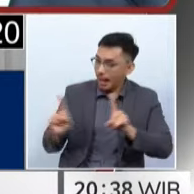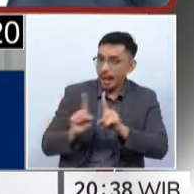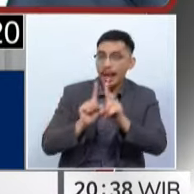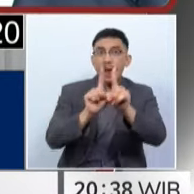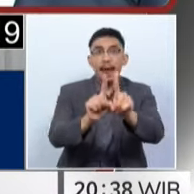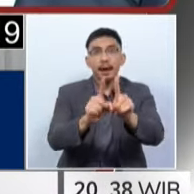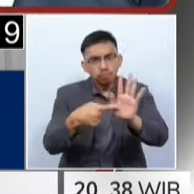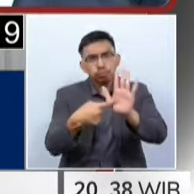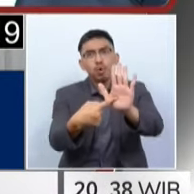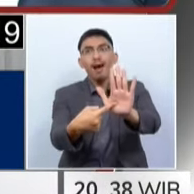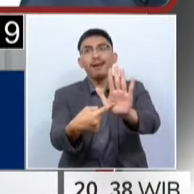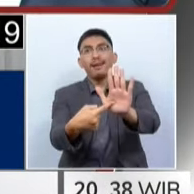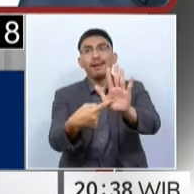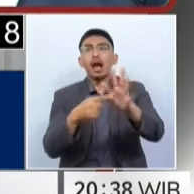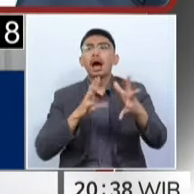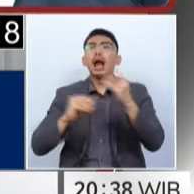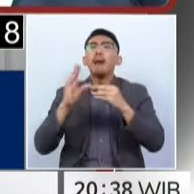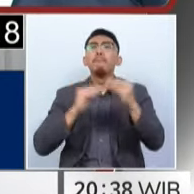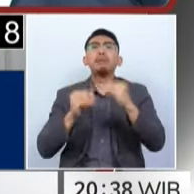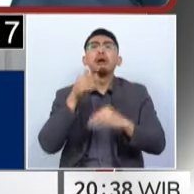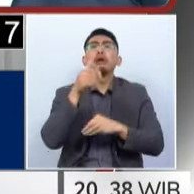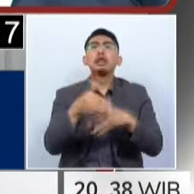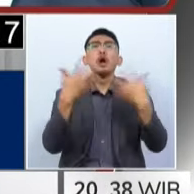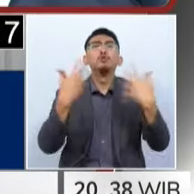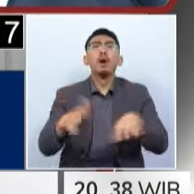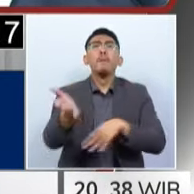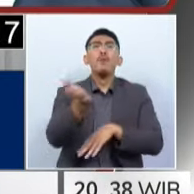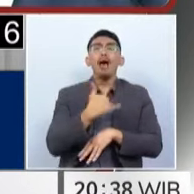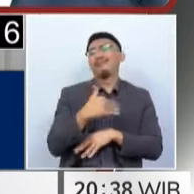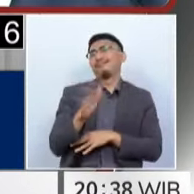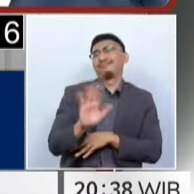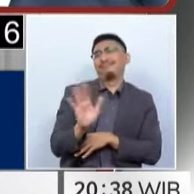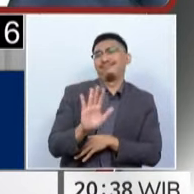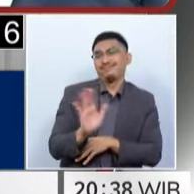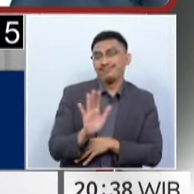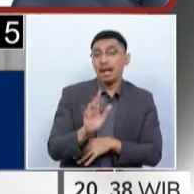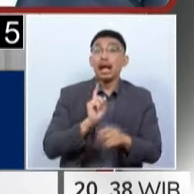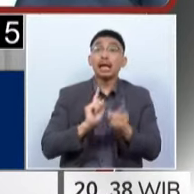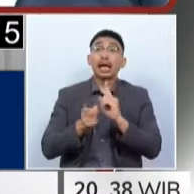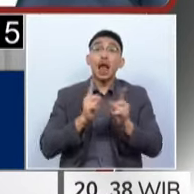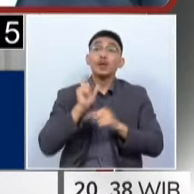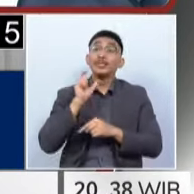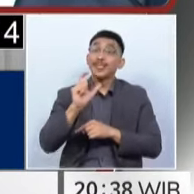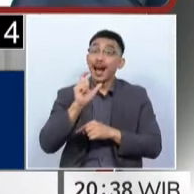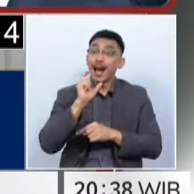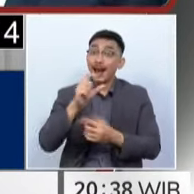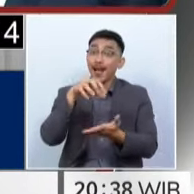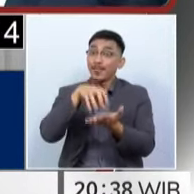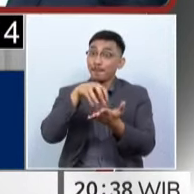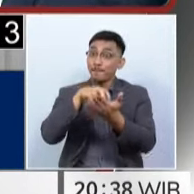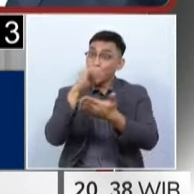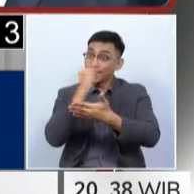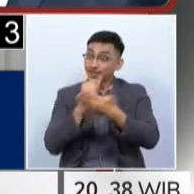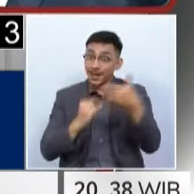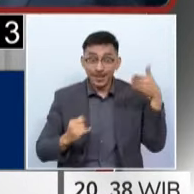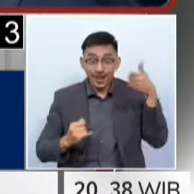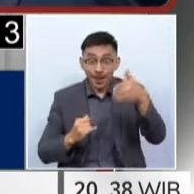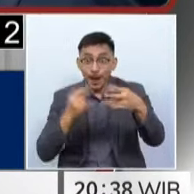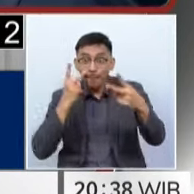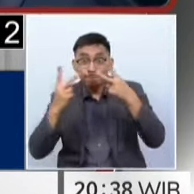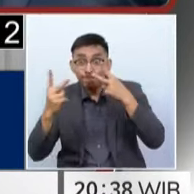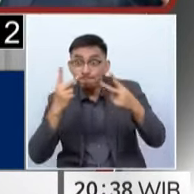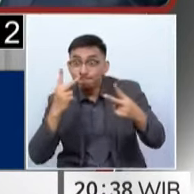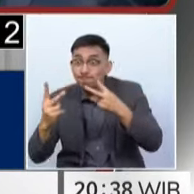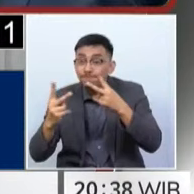ikut lalu pulang dan dengan cara seperti itu maka dunia akan menyaksikan ingat setiap presiden datang sebuah negara seluruh media di negara itu